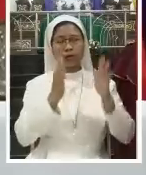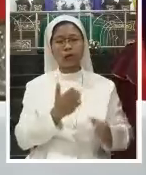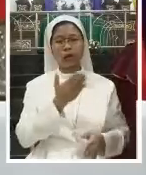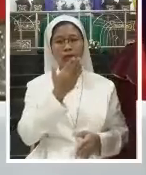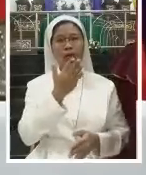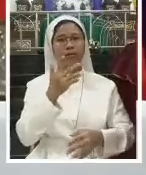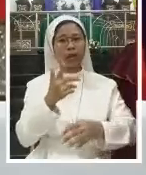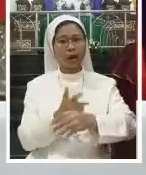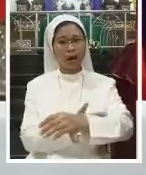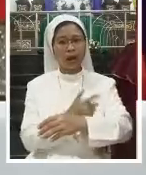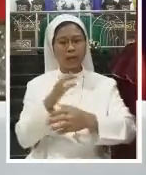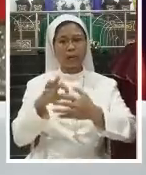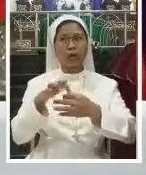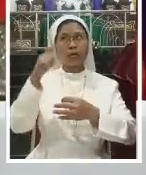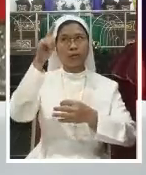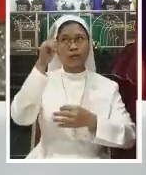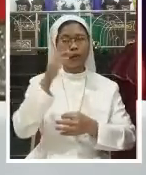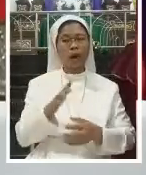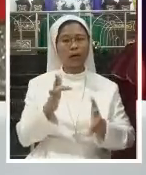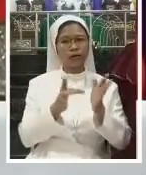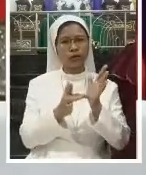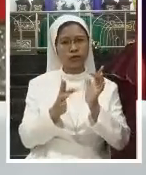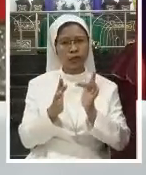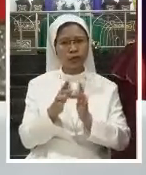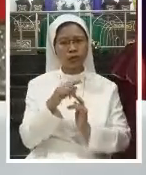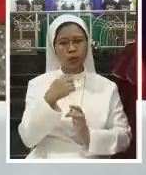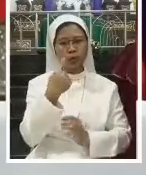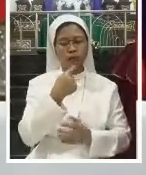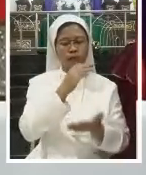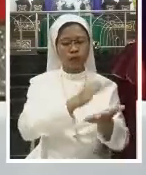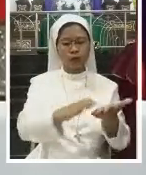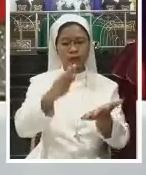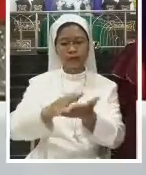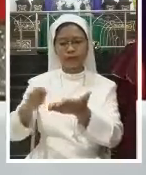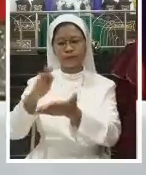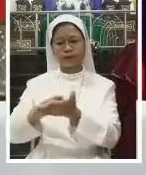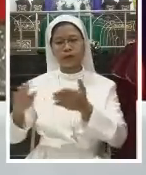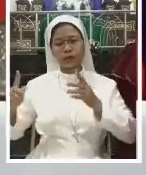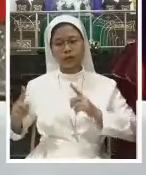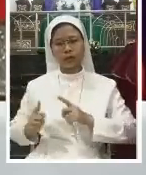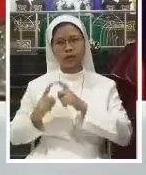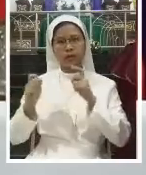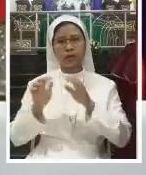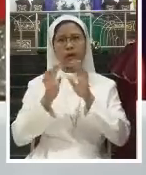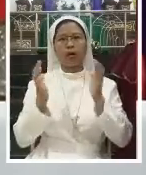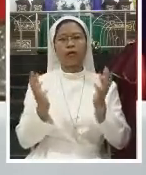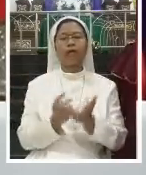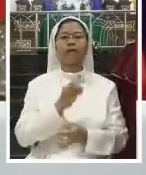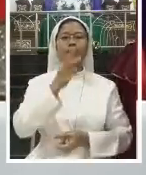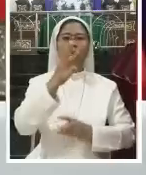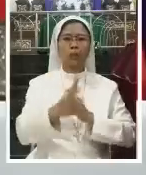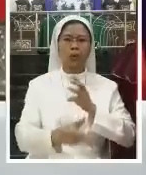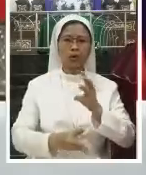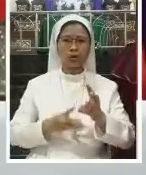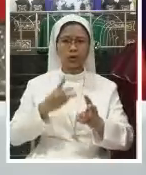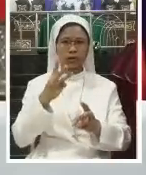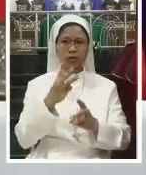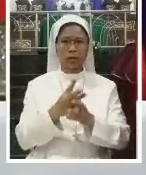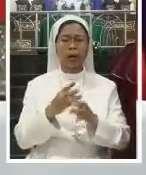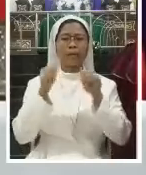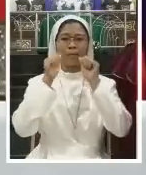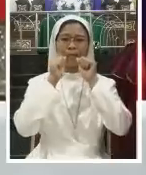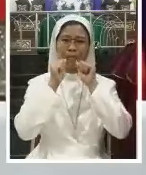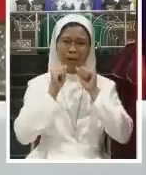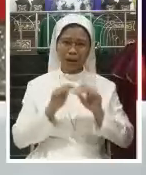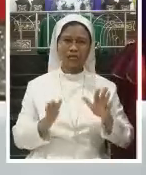Kordero kang Dios, uya nagpapara kan mga kasalan kan kinaban,